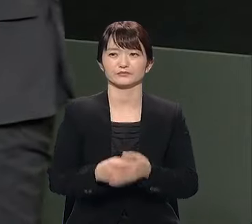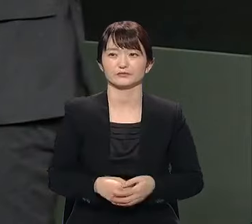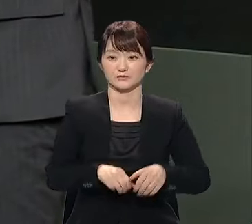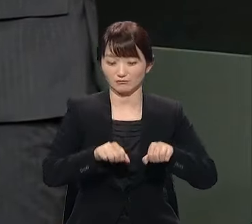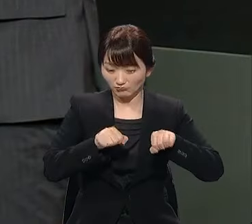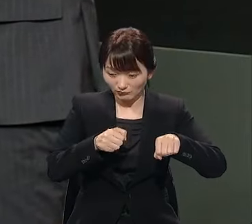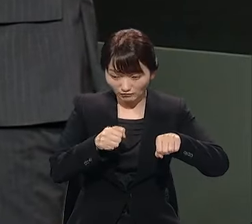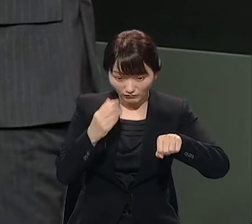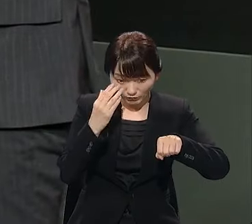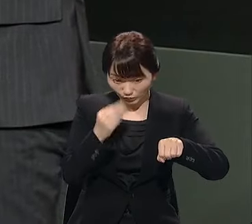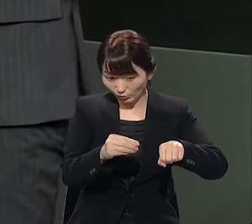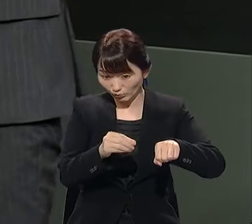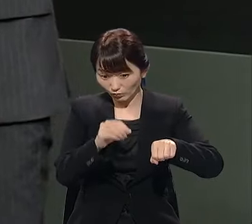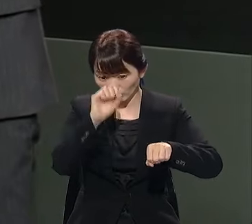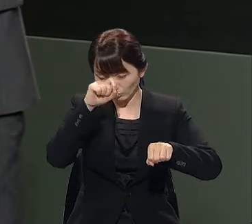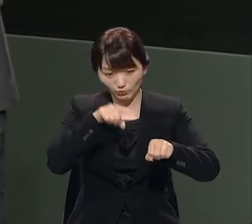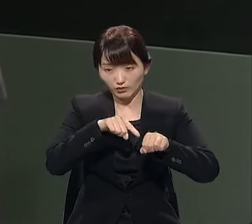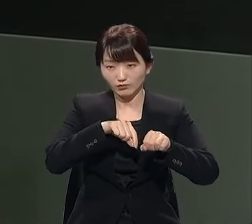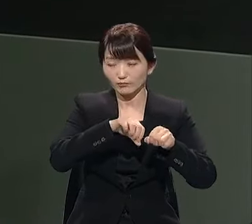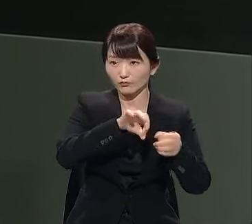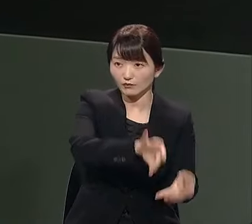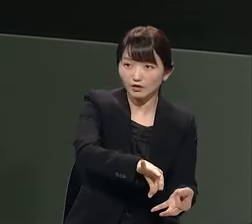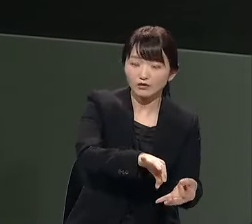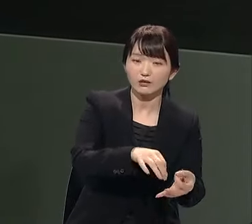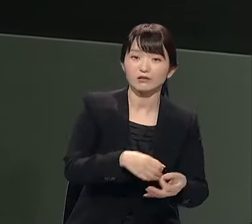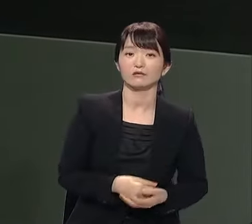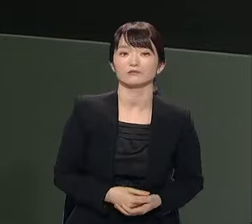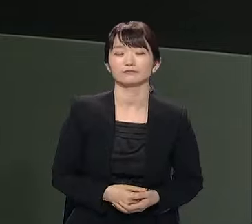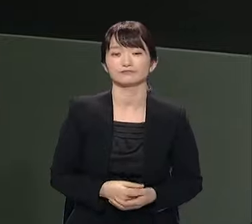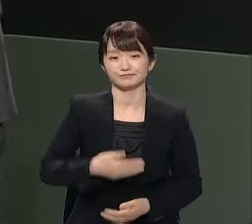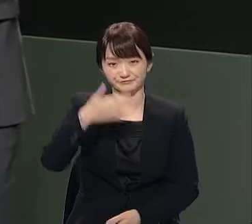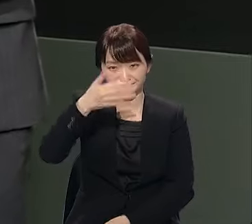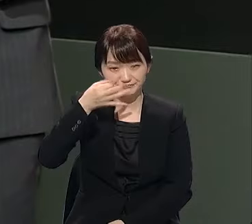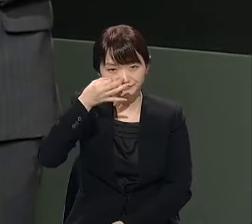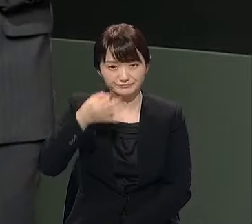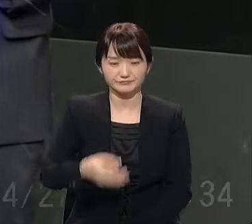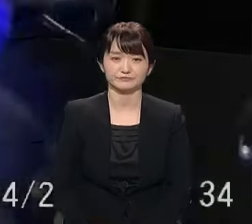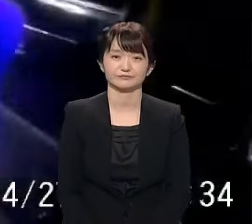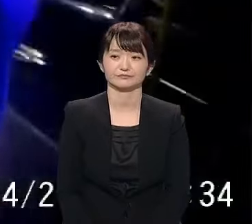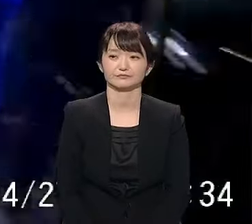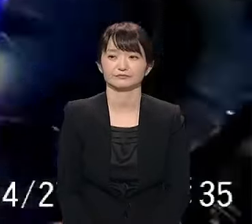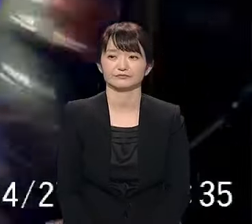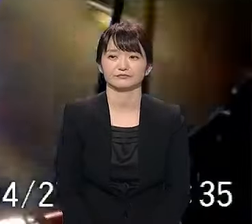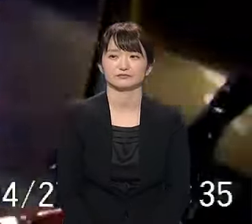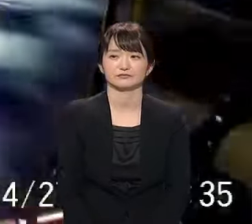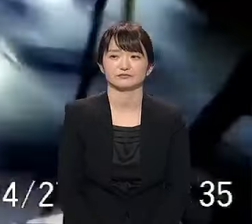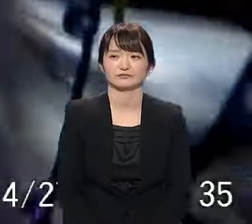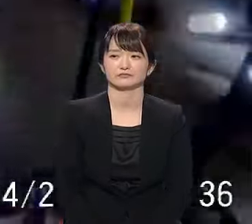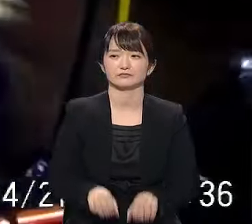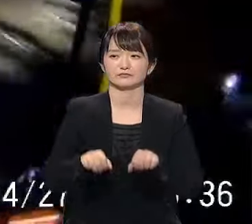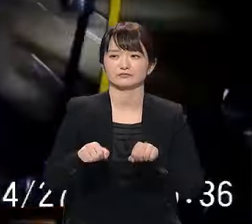오토바이 보자마자 벌러덩입니다. 자, 느낌 오시죠? 자, 영상 만나보시죠. 자, 오토바이가